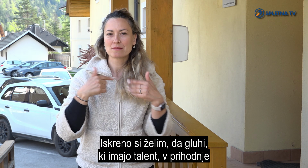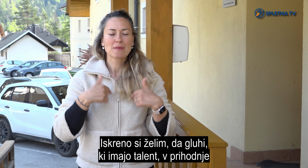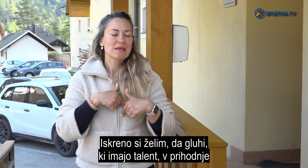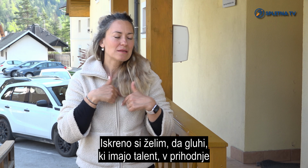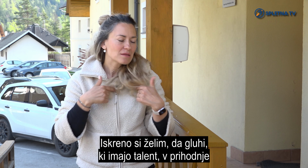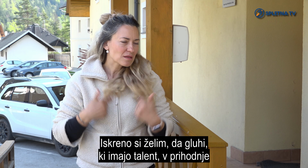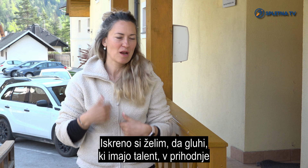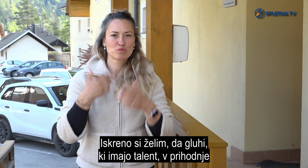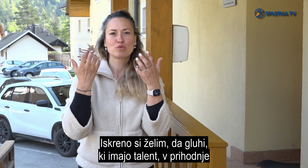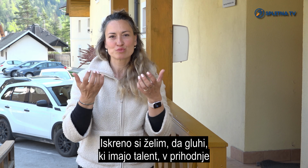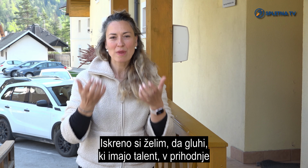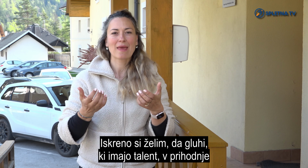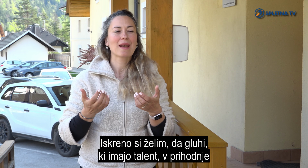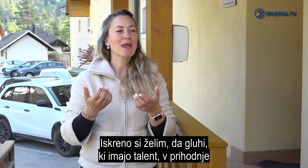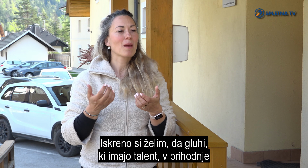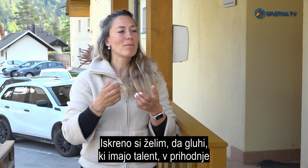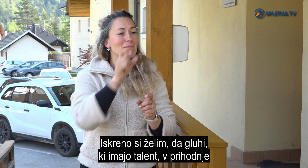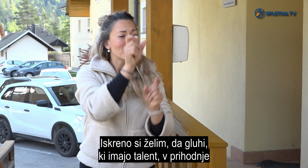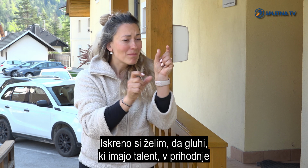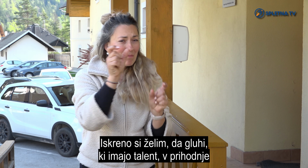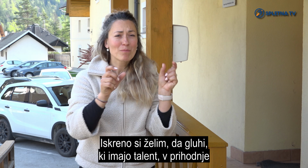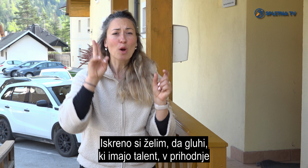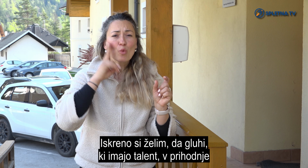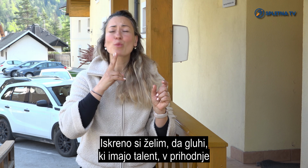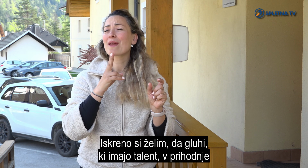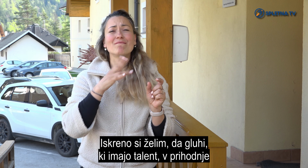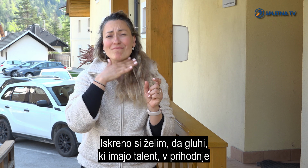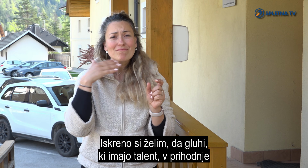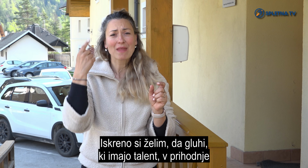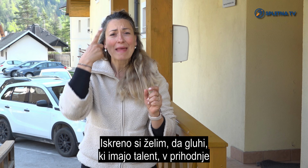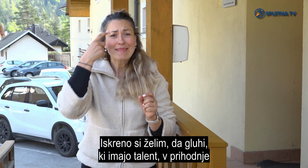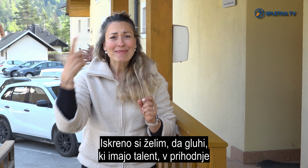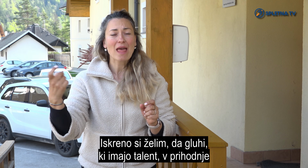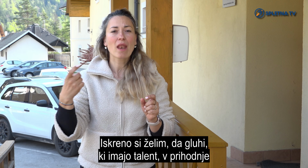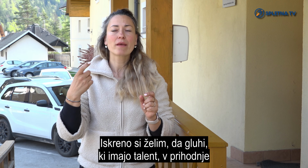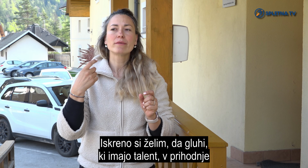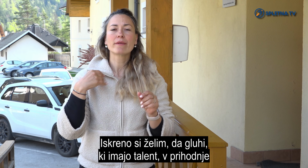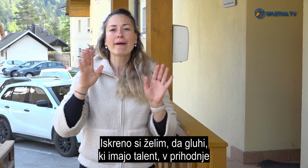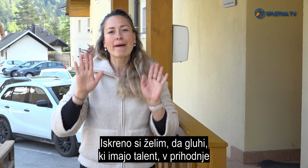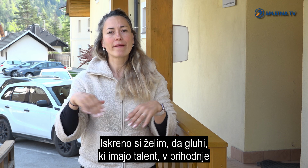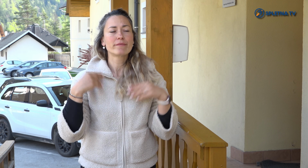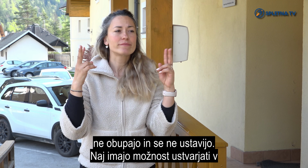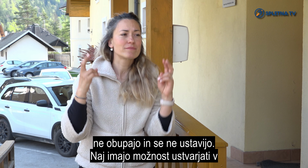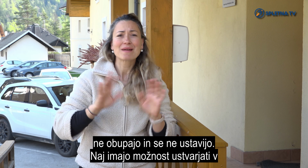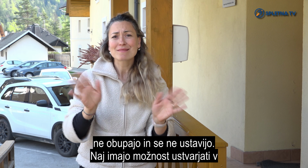Iskreno si želim, da gluhi, ki imajo talent, v prihodnje ne obupajo in se ne ustavijo.